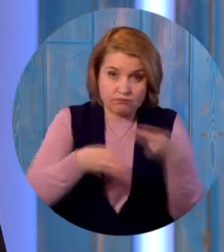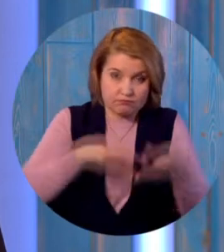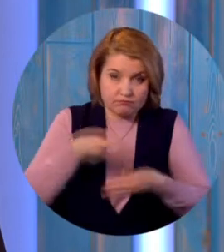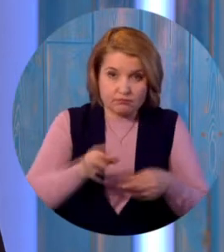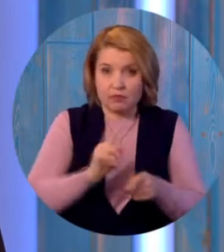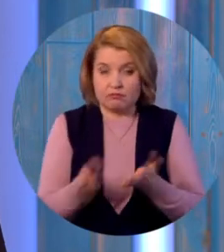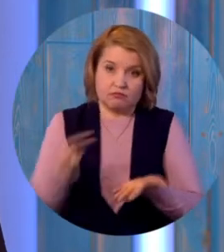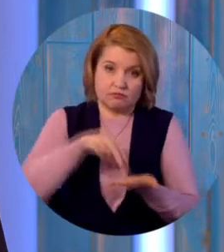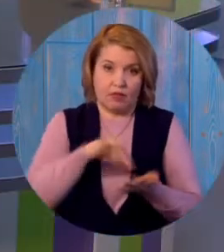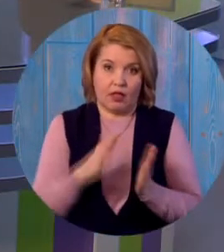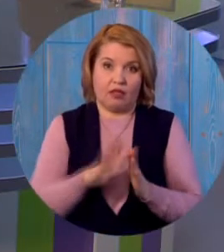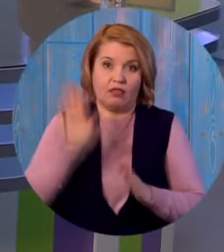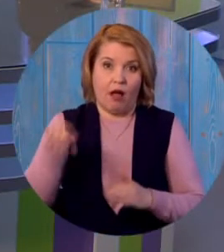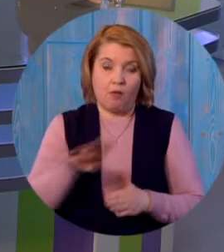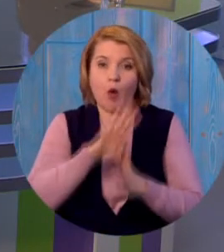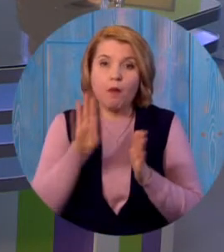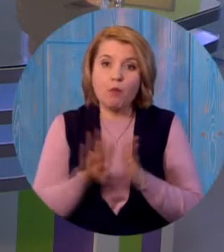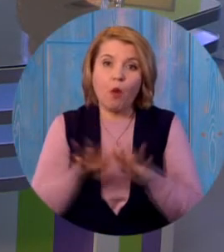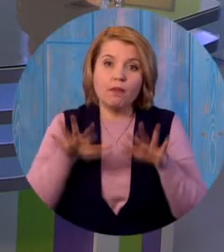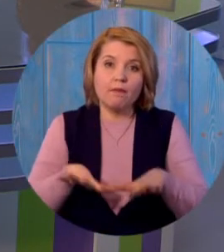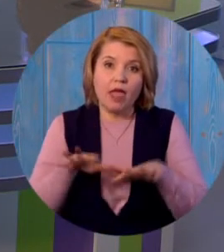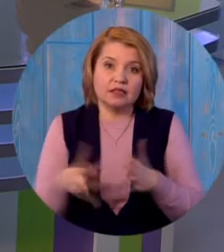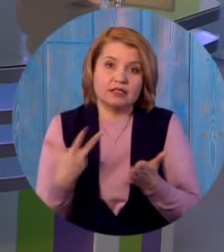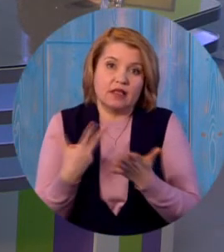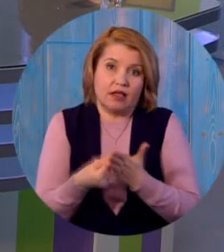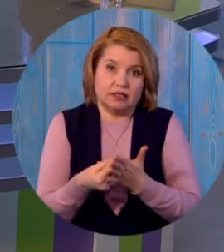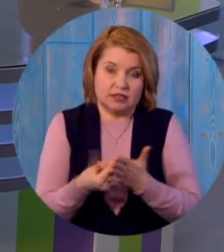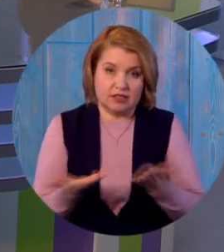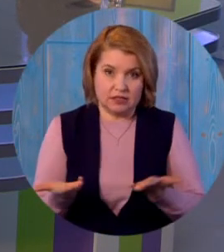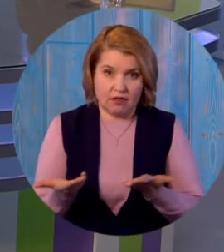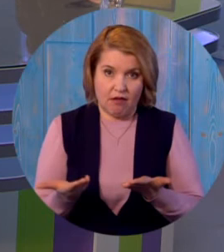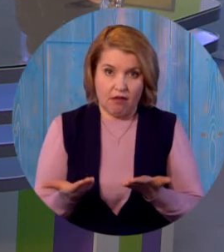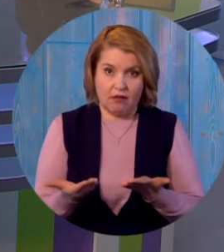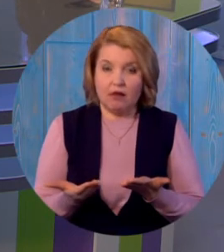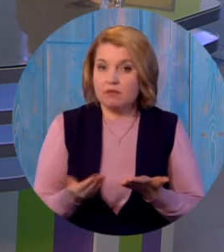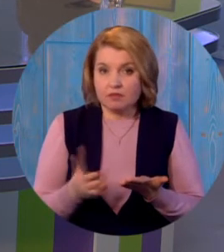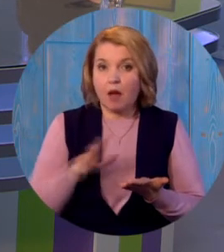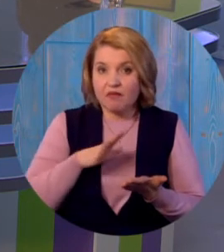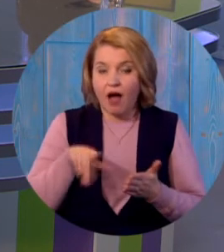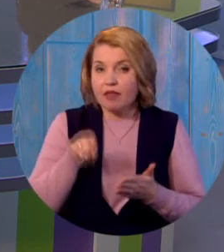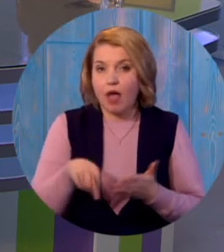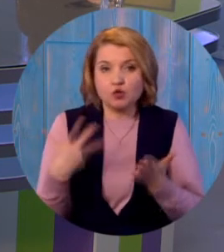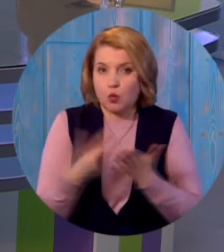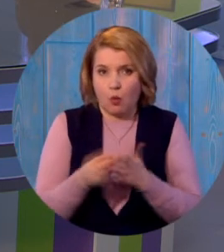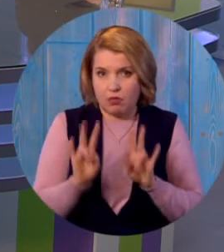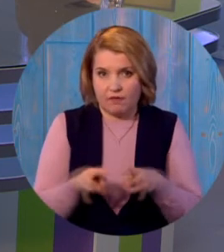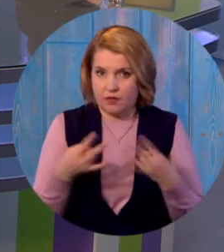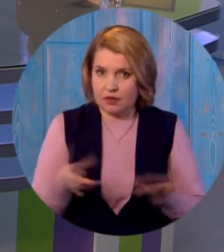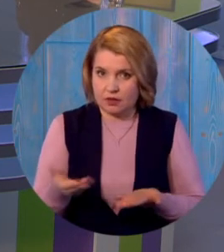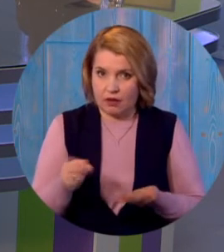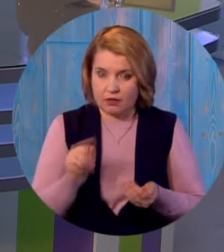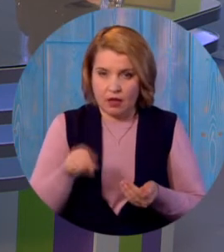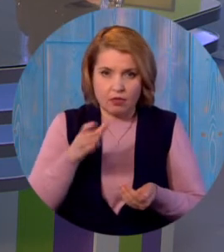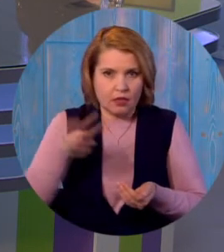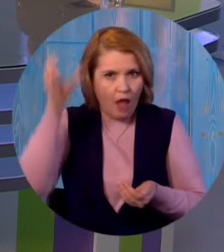Конечно. Это делается все под местной анестезией. А есть методики, которые даже не нужны местная, не нужна местная анестезия. Ксения, я думаю, что это было бы научное открытие, если бы человек